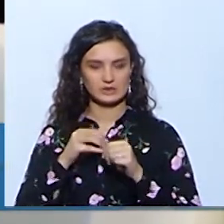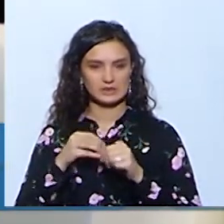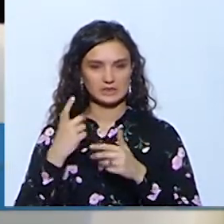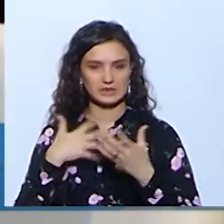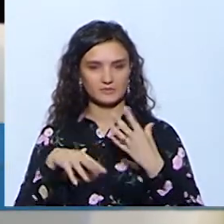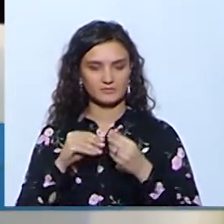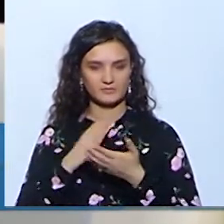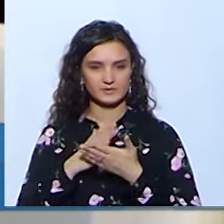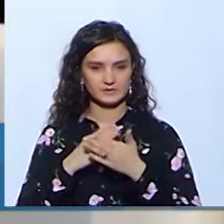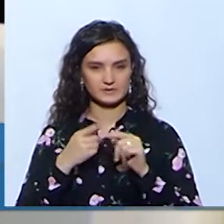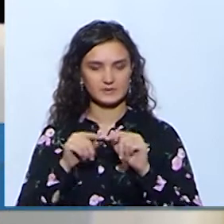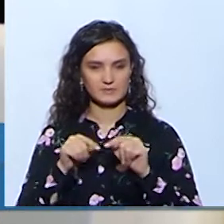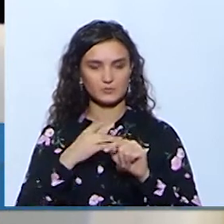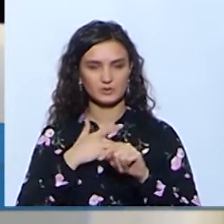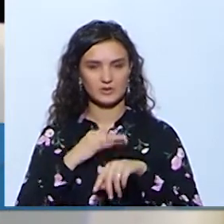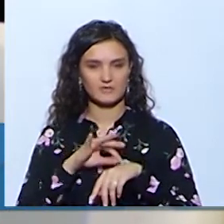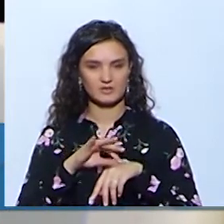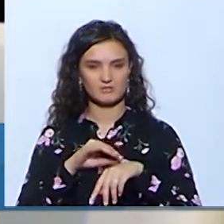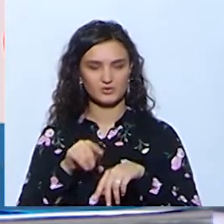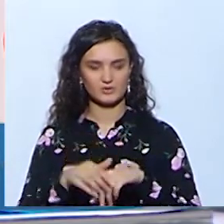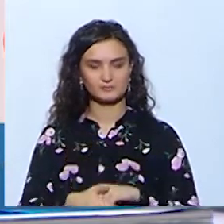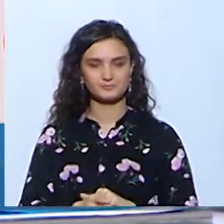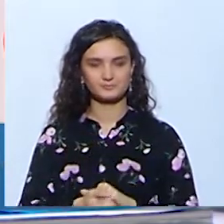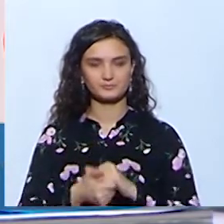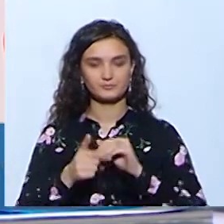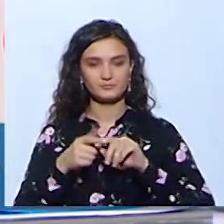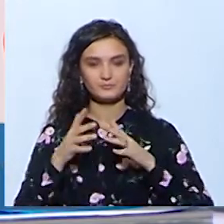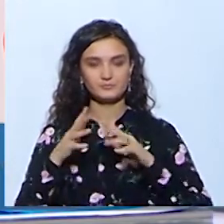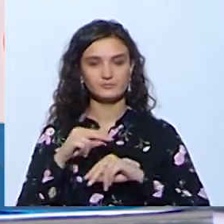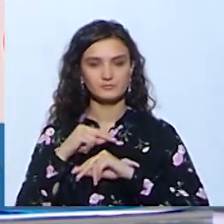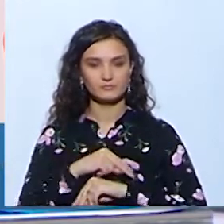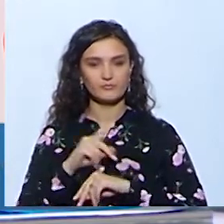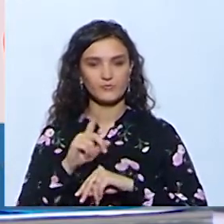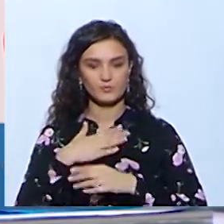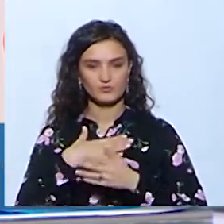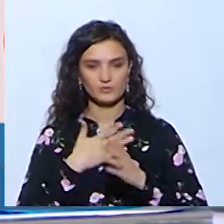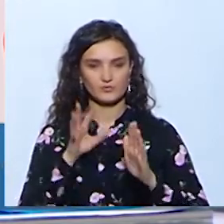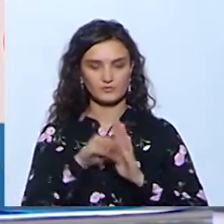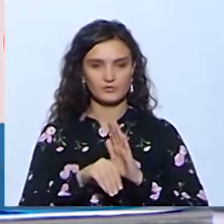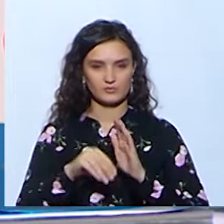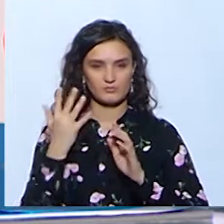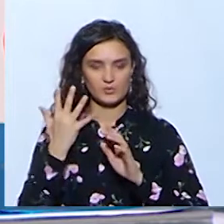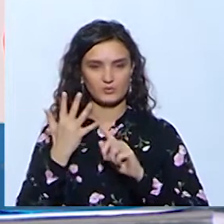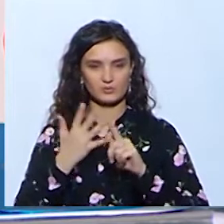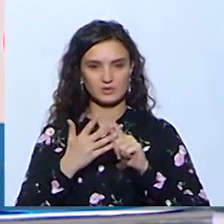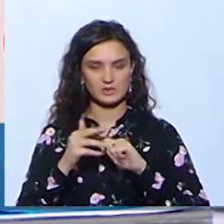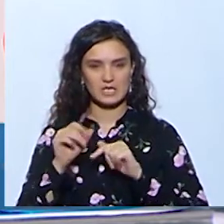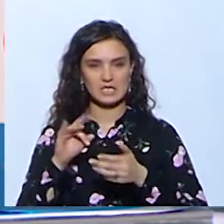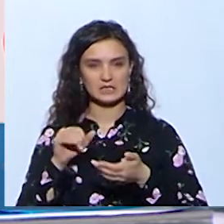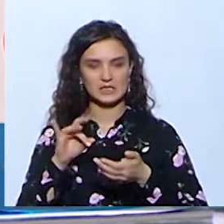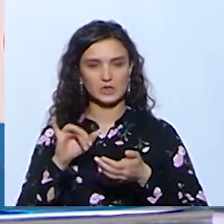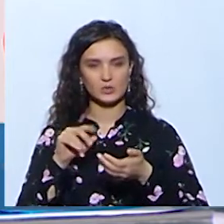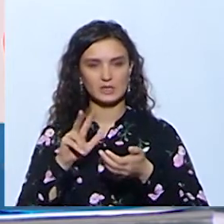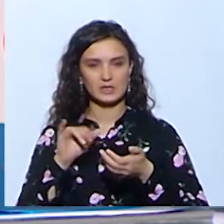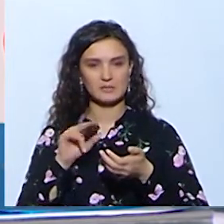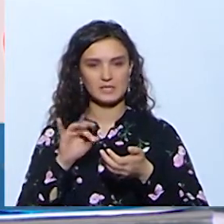ვართ ამ გულ-სისხლო დაავადებაში. და ამაში ძალიან დიდი წვლილი მიუძღვის იმას, რომ ჩვენ შევდივართ ტოპ 5-ეულში არტერიული ჰიპერტენზიით, რაც